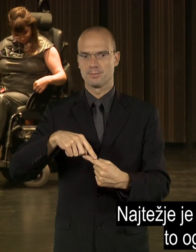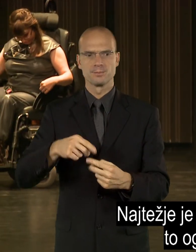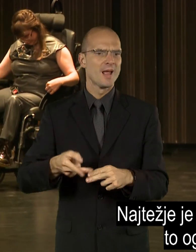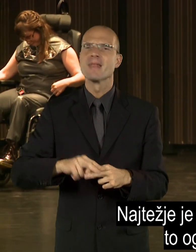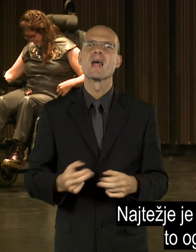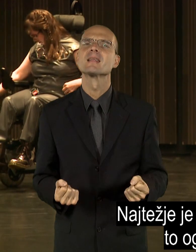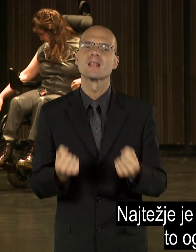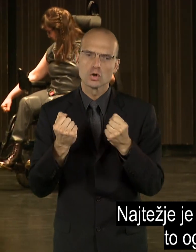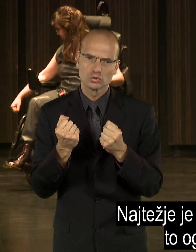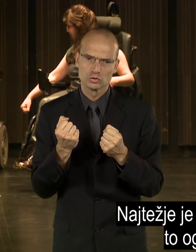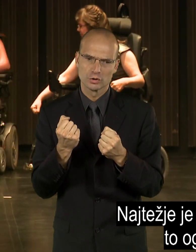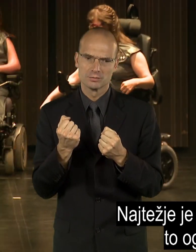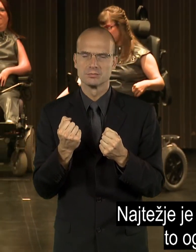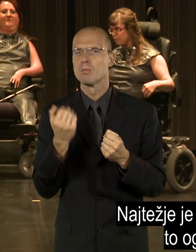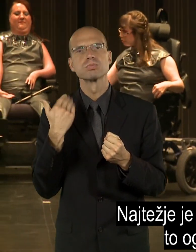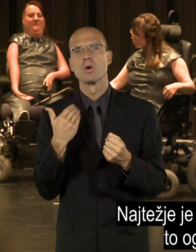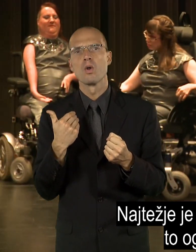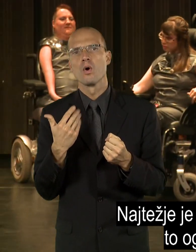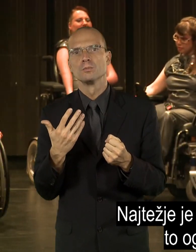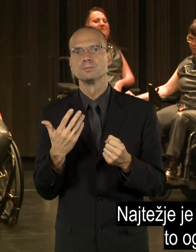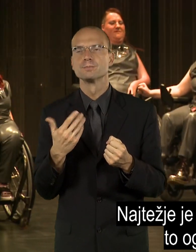pač nekako